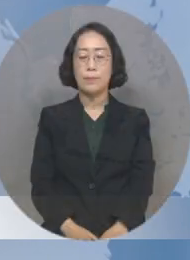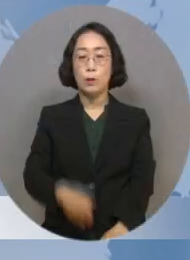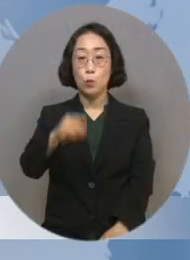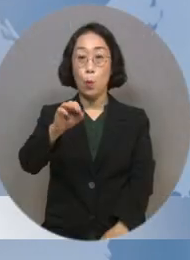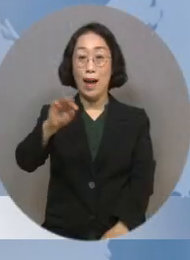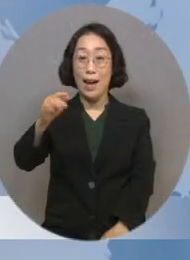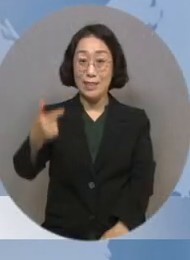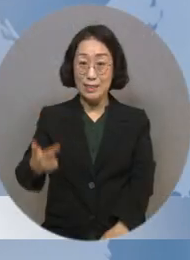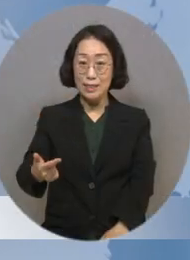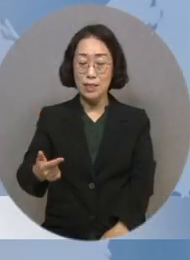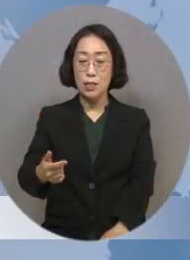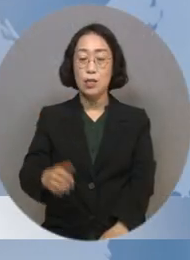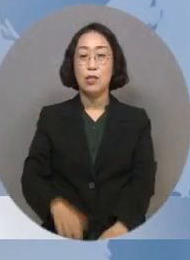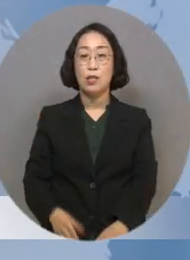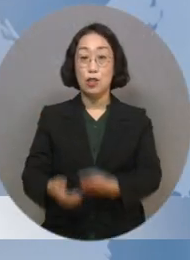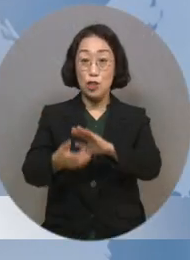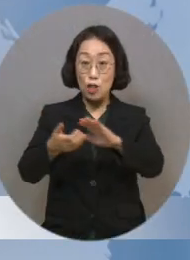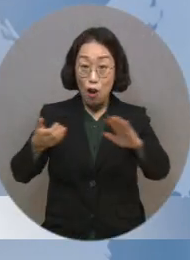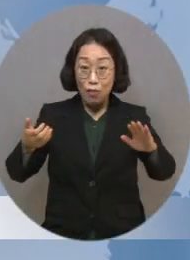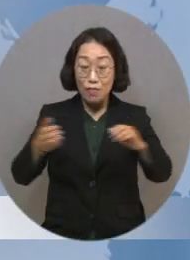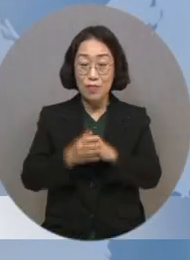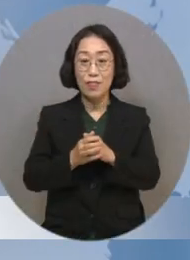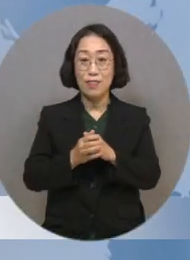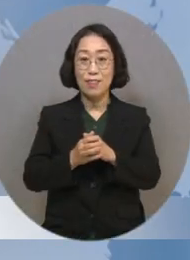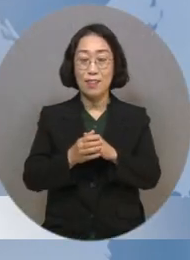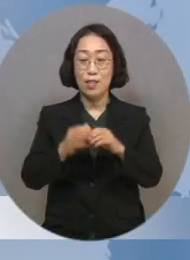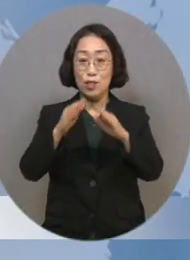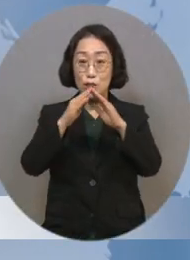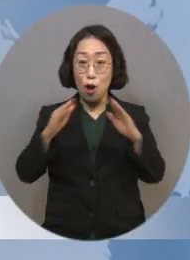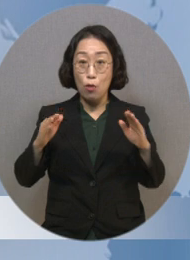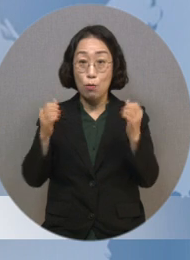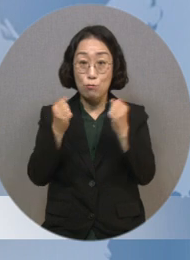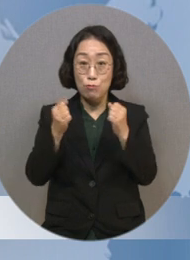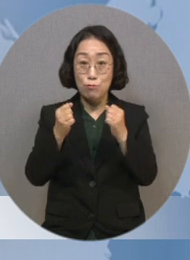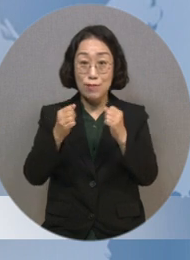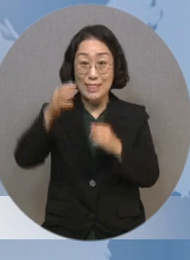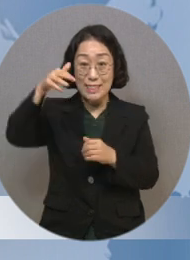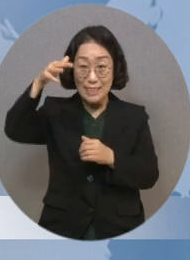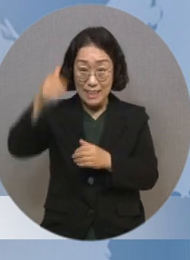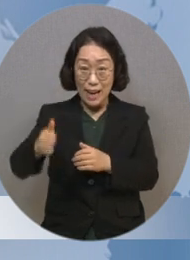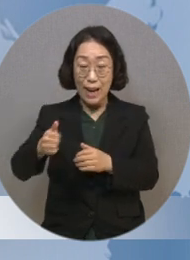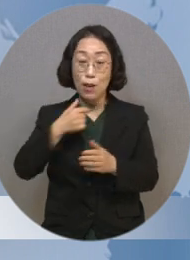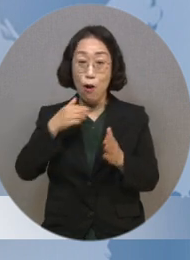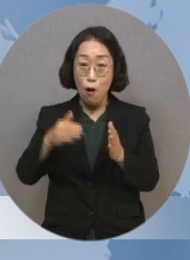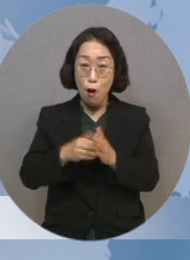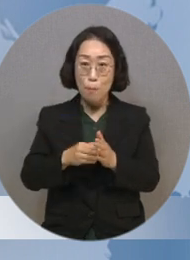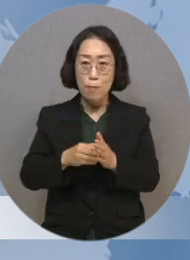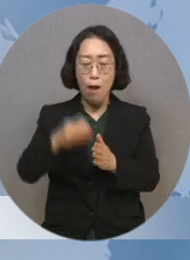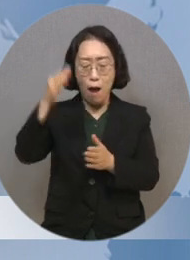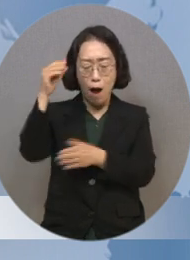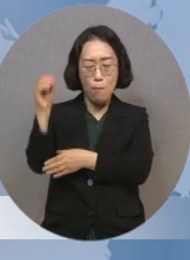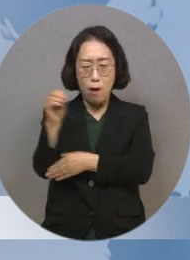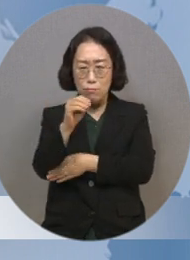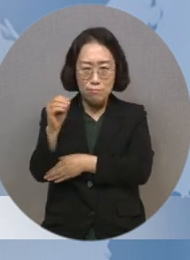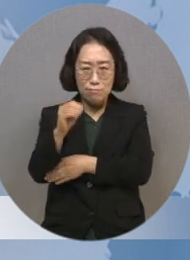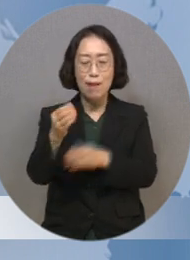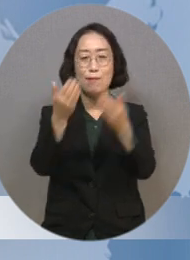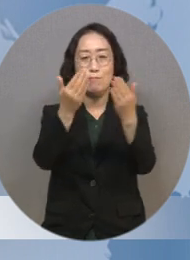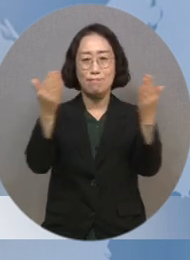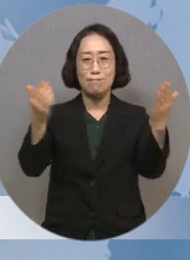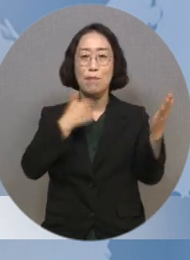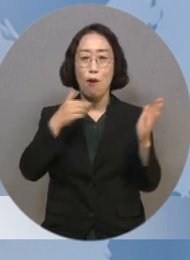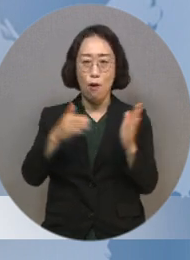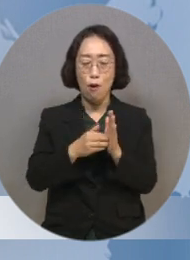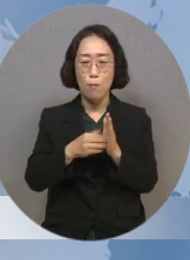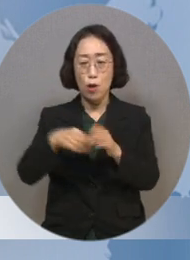송하진 전 전북도지사가 첫 서해 전시회를 열었습니다. 지난 42년 동안 정치 행정 분야에 몸을